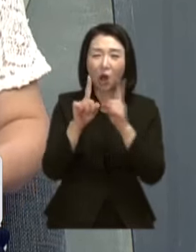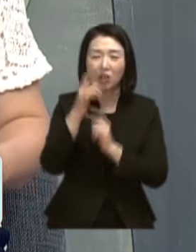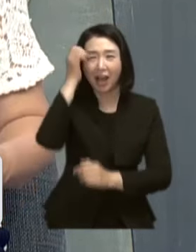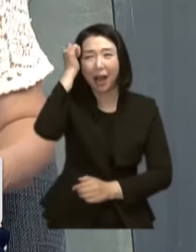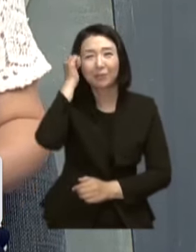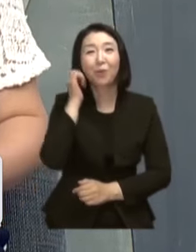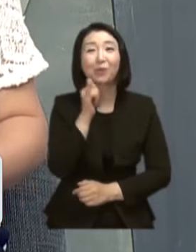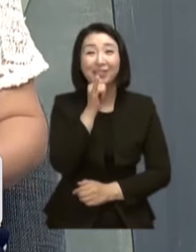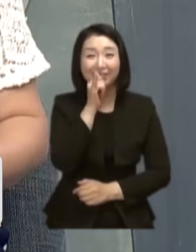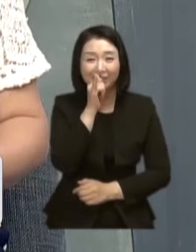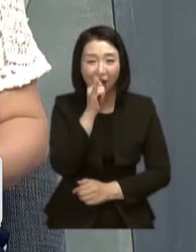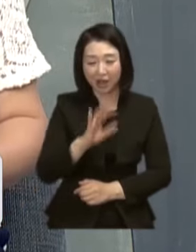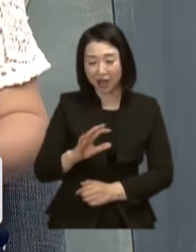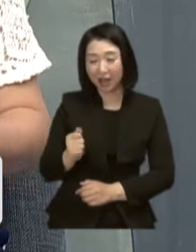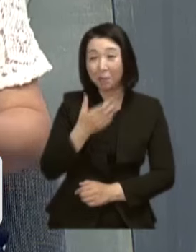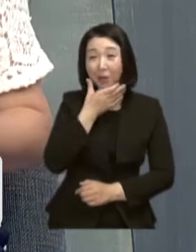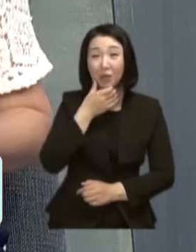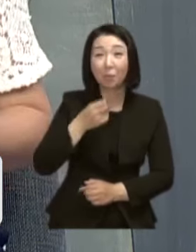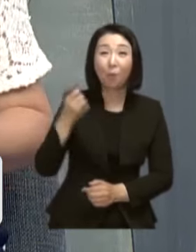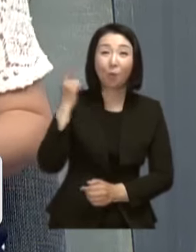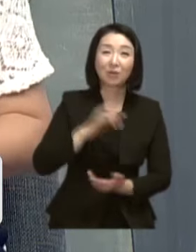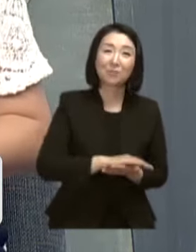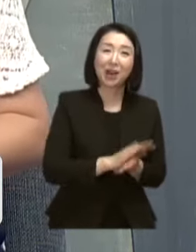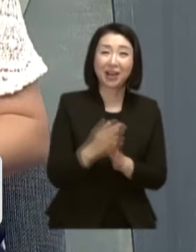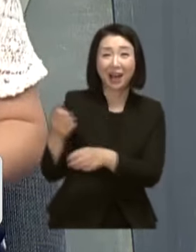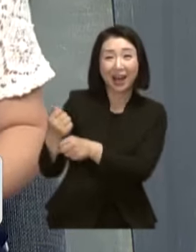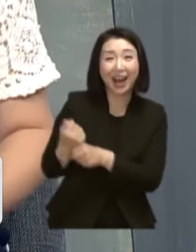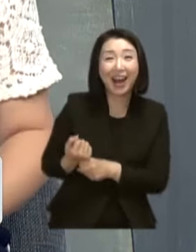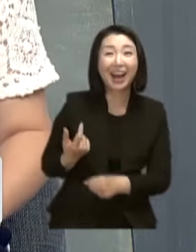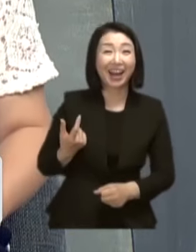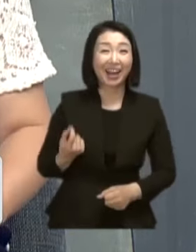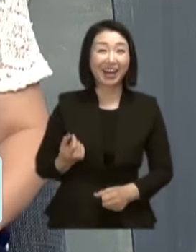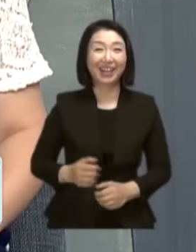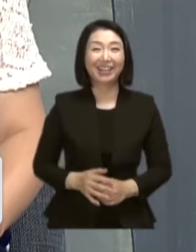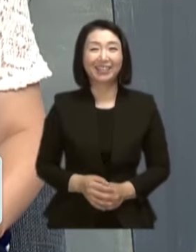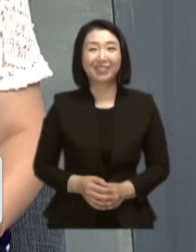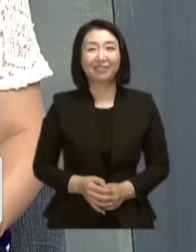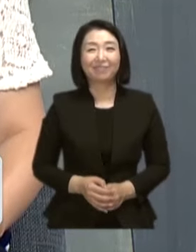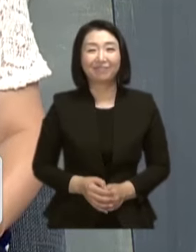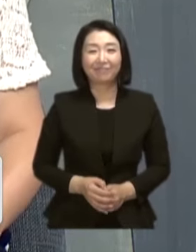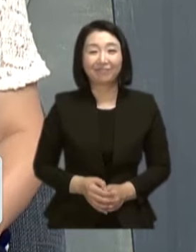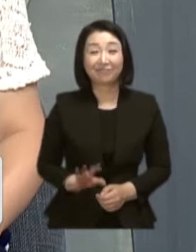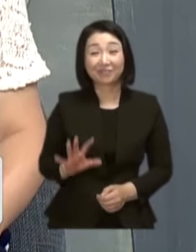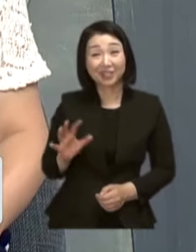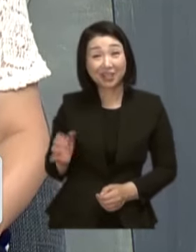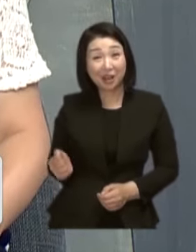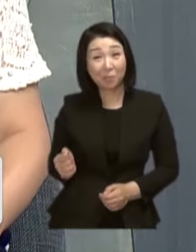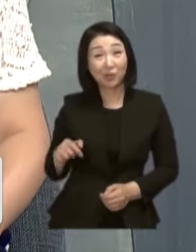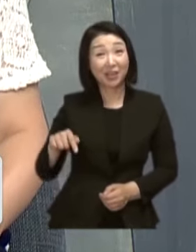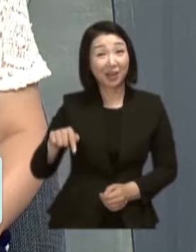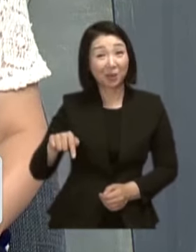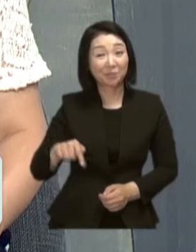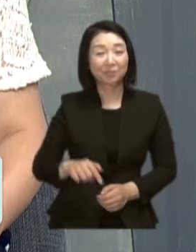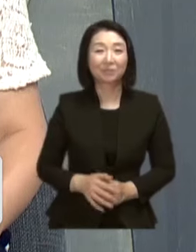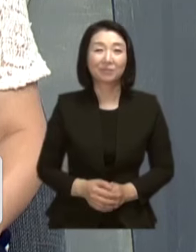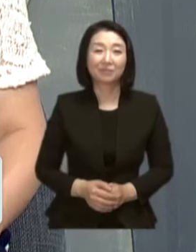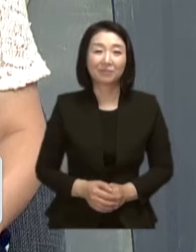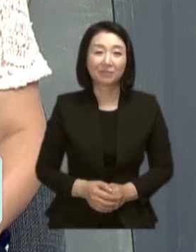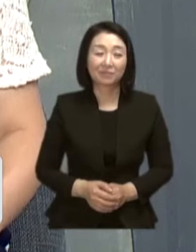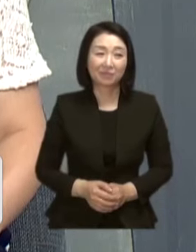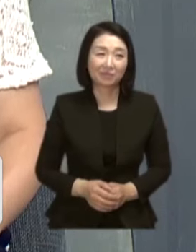이 캄보디아의 복음화가 더 앞당겨질 것 같은 확신이 드네요. 네. 캄보디아가 저희가